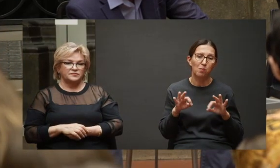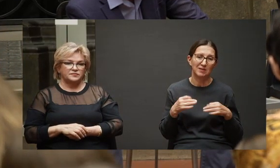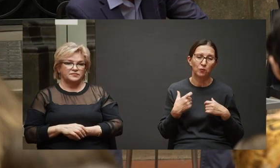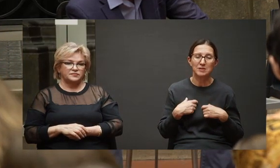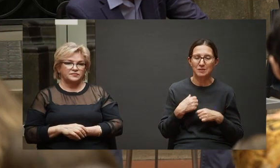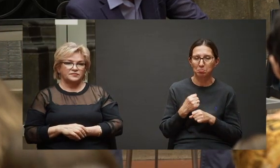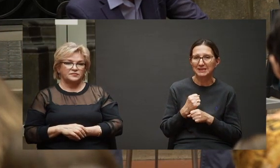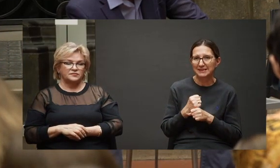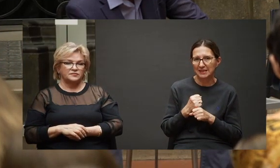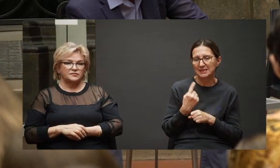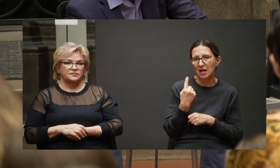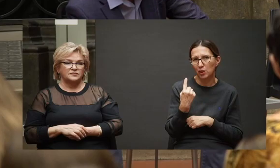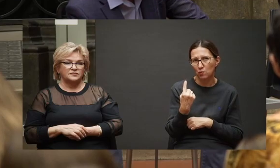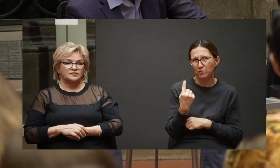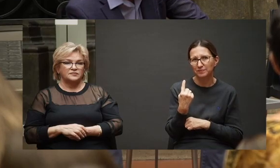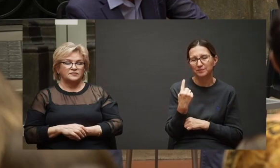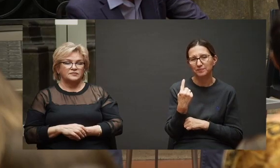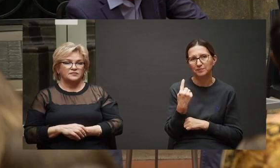сделать одно